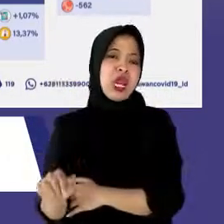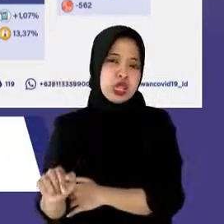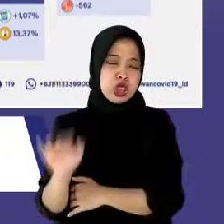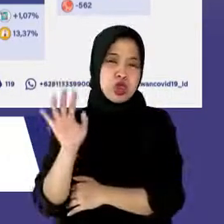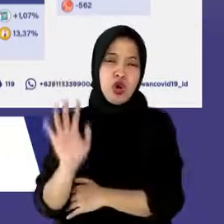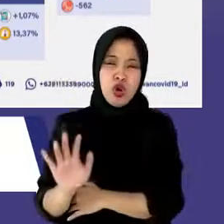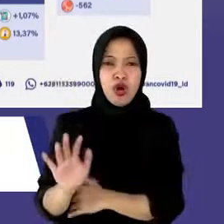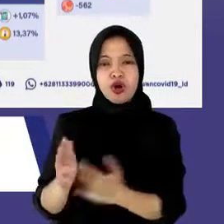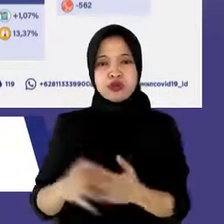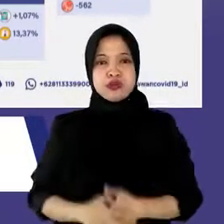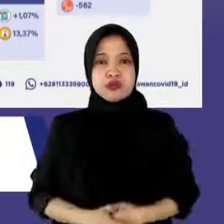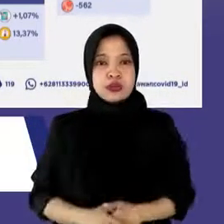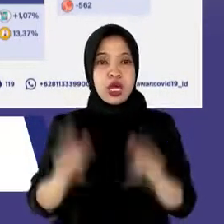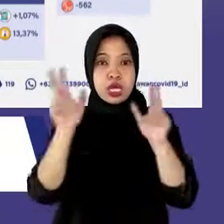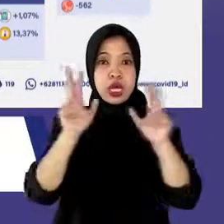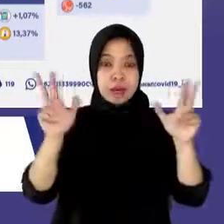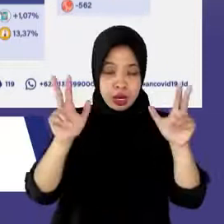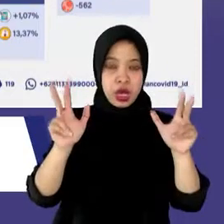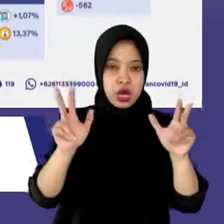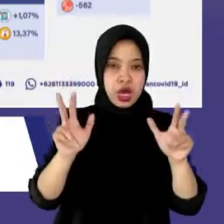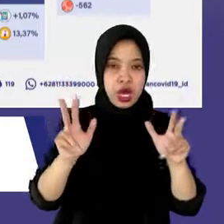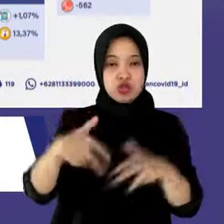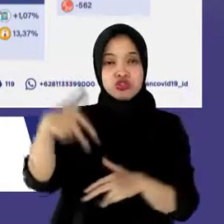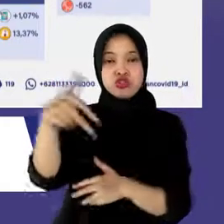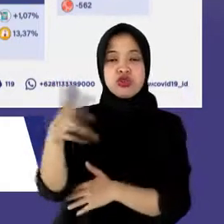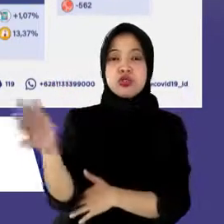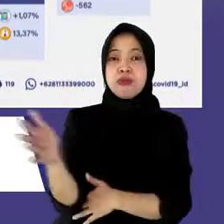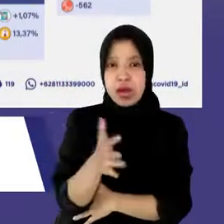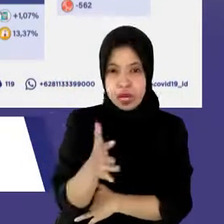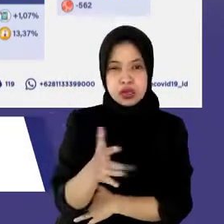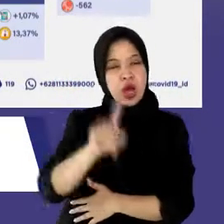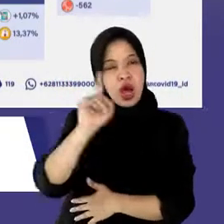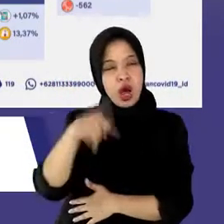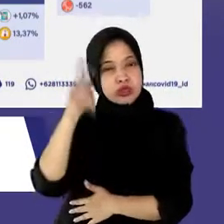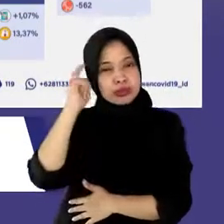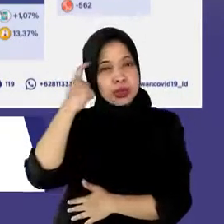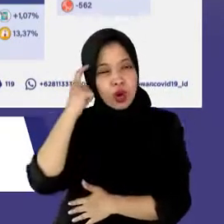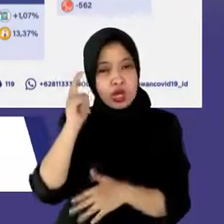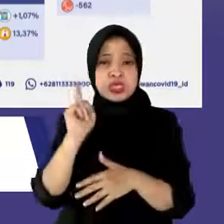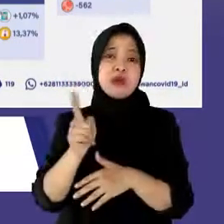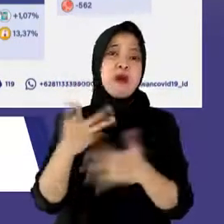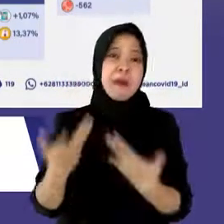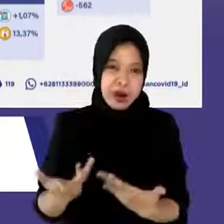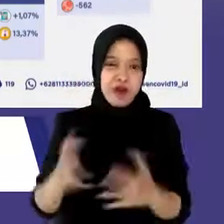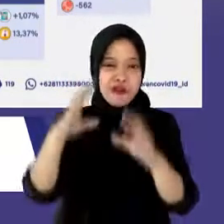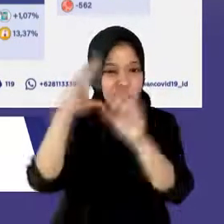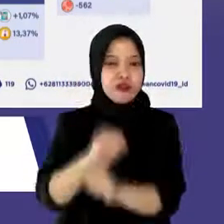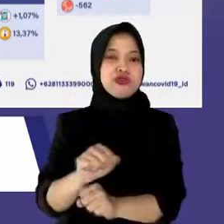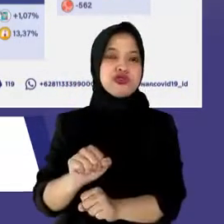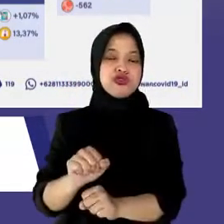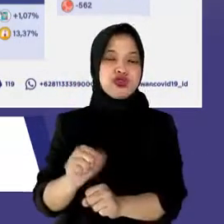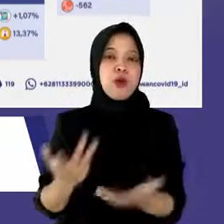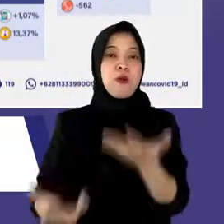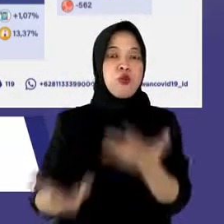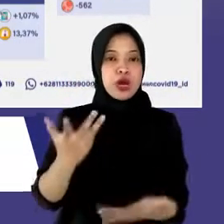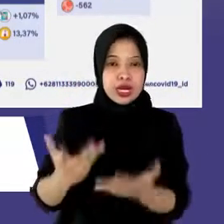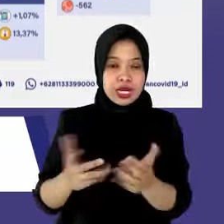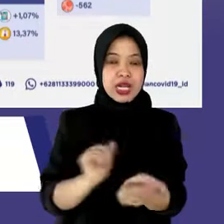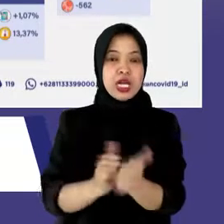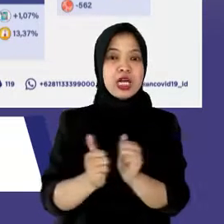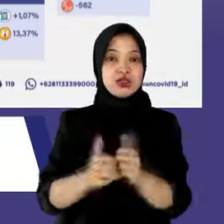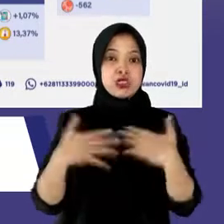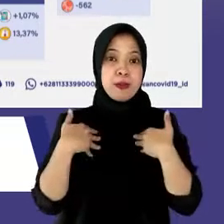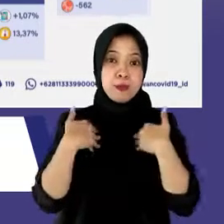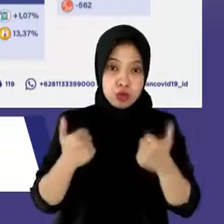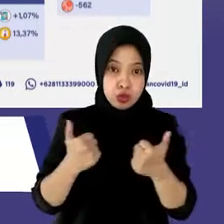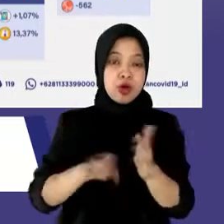terbentuk selain NTB perkembangan di Sulawesi Barat juga perlu menjadi perhatian meskipun kesembuhan mingguan di